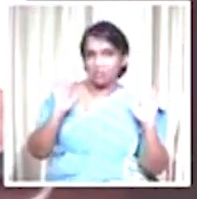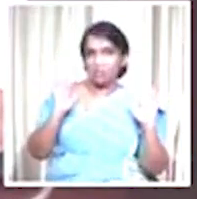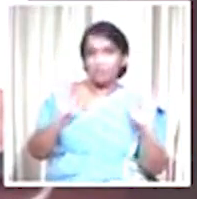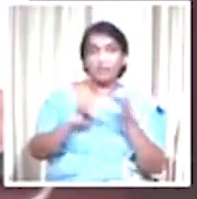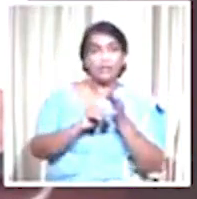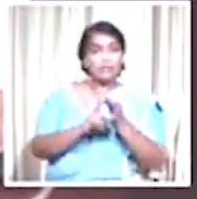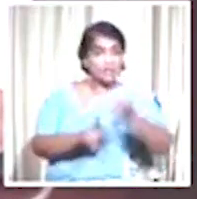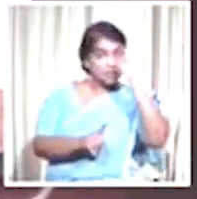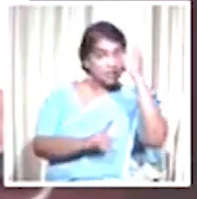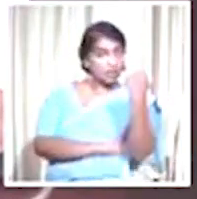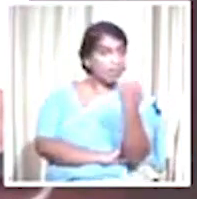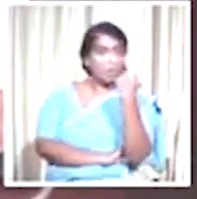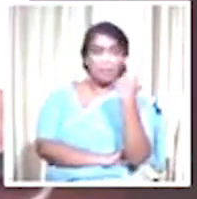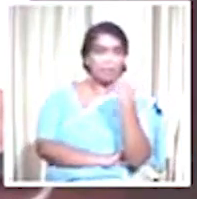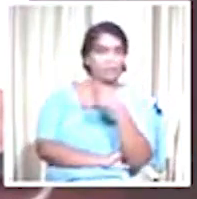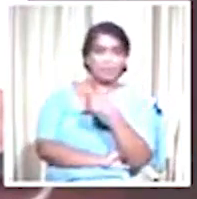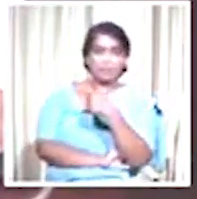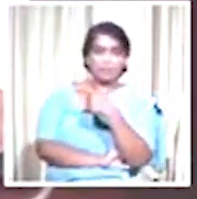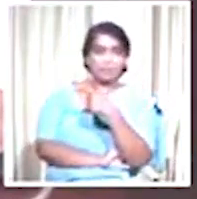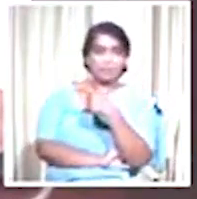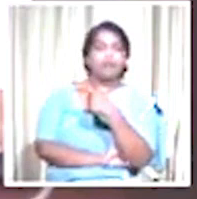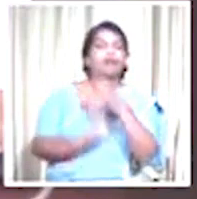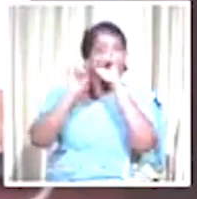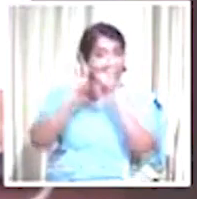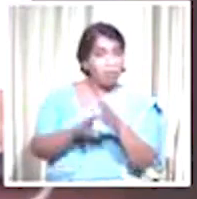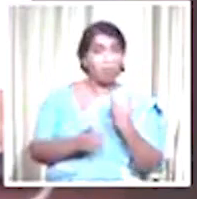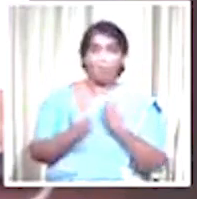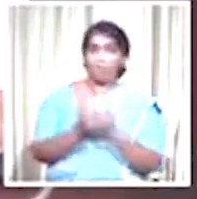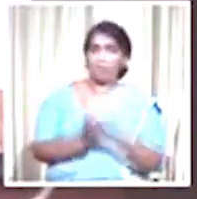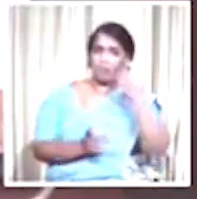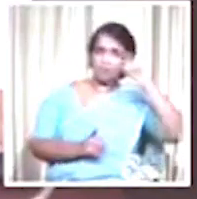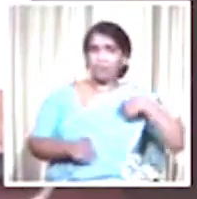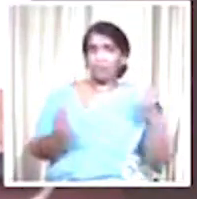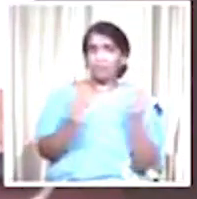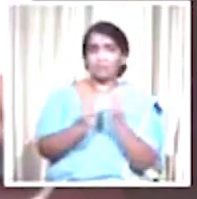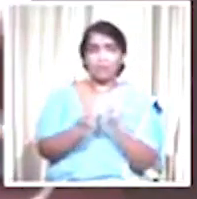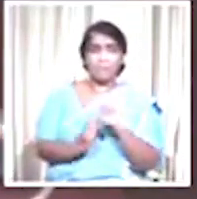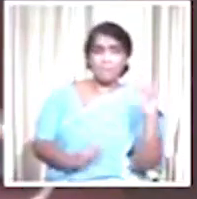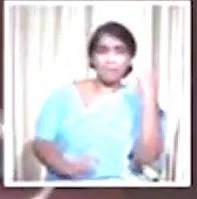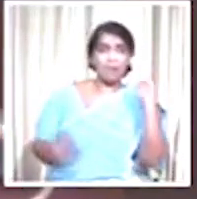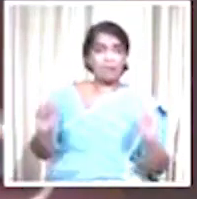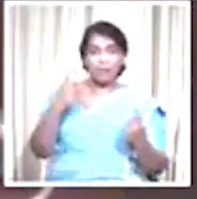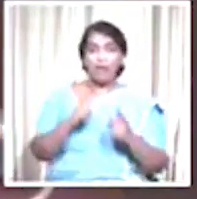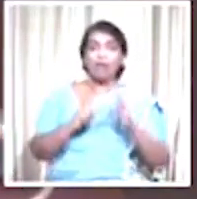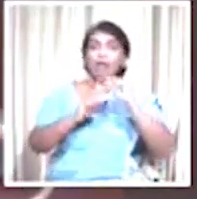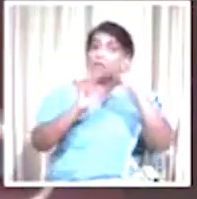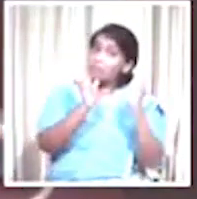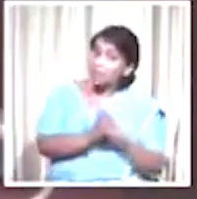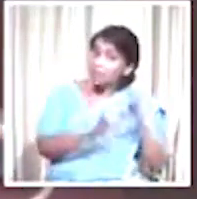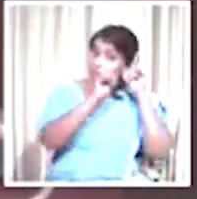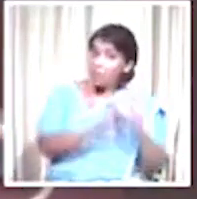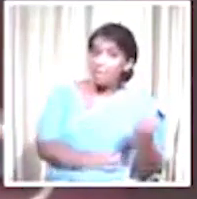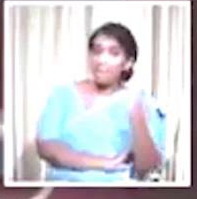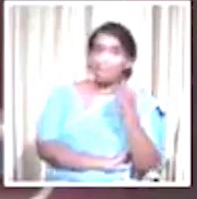විදායක ජනාධිපතිවරයාගෙන් හැදෙන්නේ ඒකාධිපතිත්වයක් ආඥාදායකත්වයක් විදායක අගමැතිවරයෙකුගෙන්